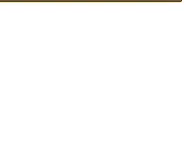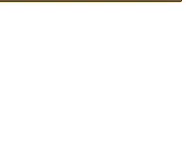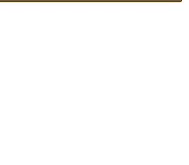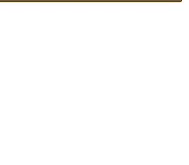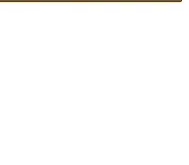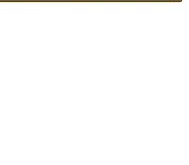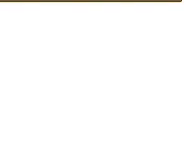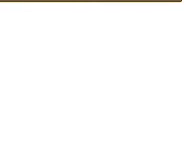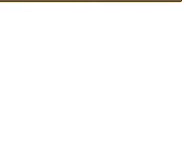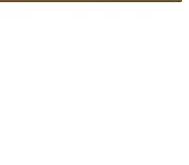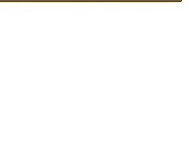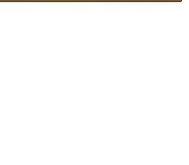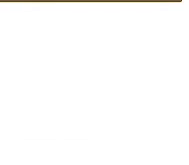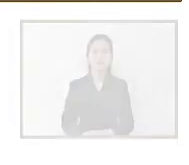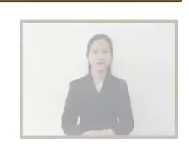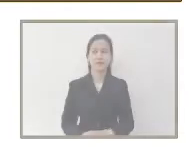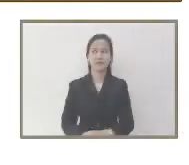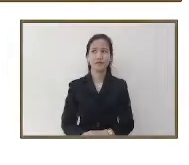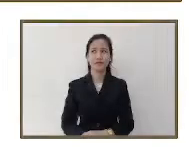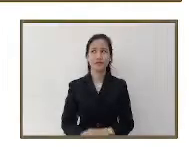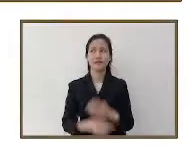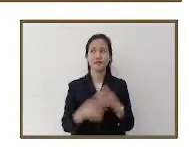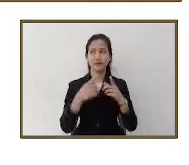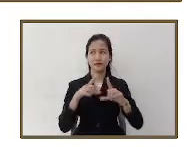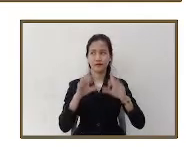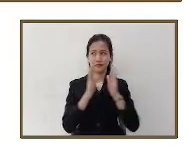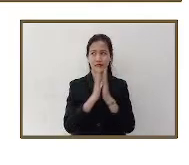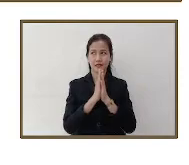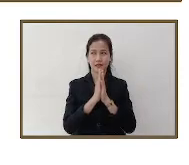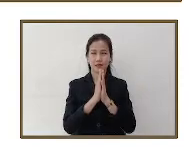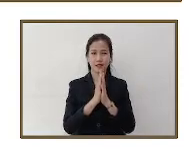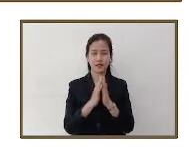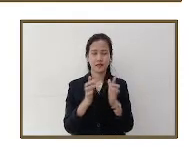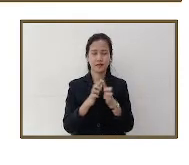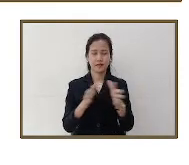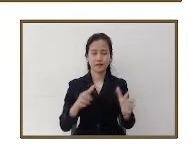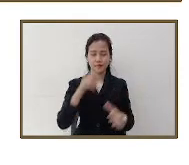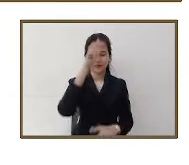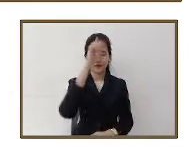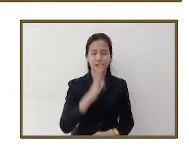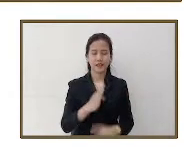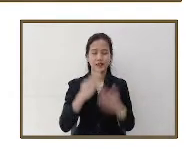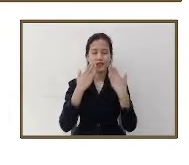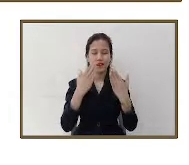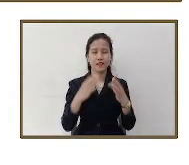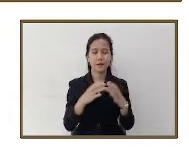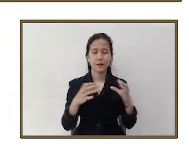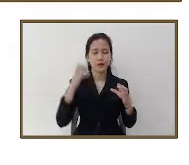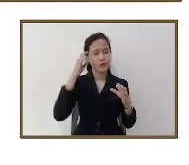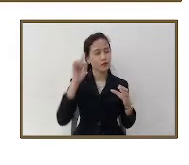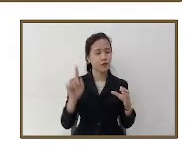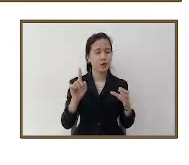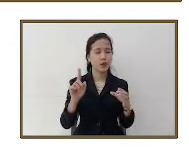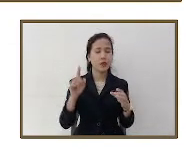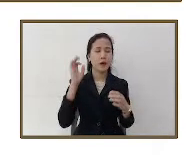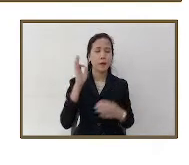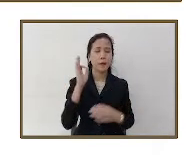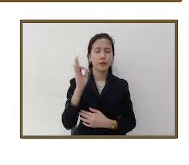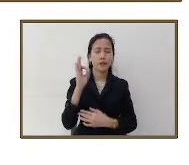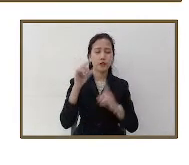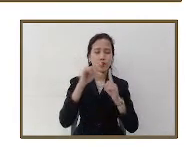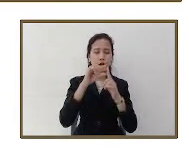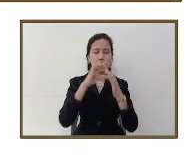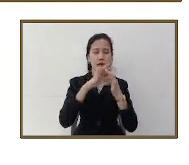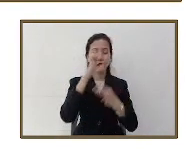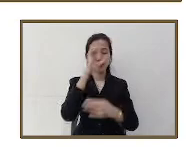Dakilang Diyos, maraming salamat sa ginawa niyo po sa aming kalagitnaan. Salamat sa mga salita niyo na nahayag. Salamat sa kung anong meron